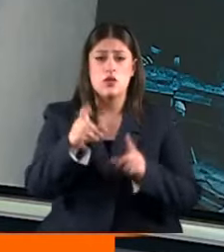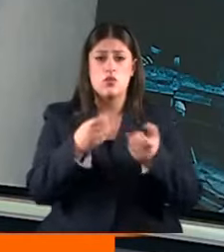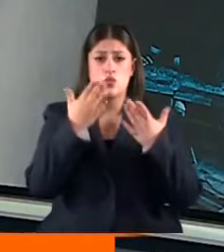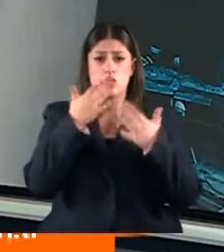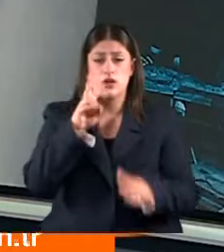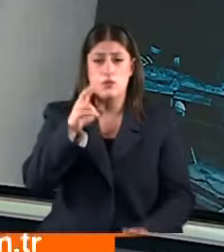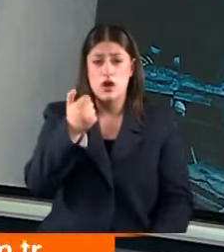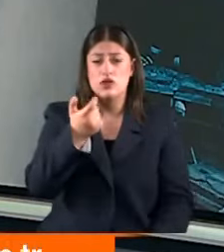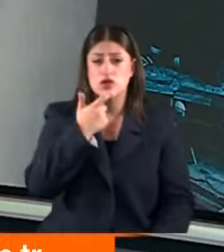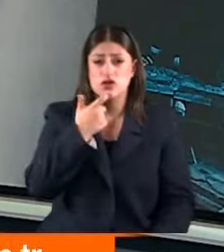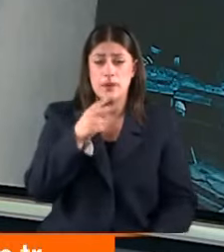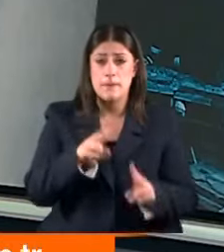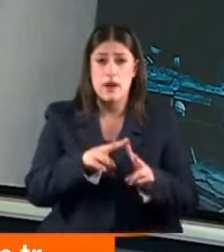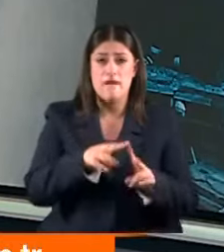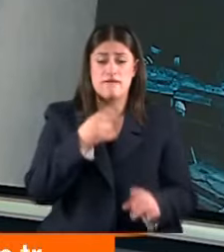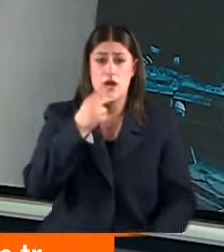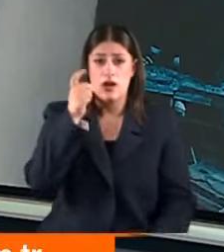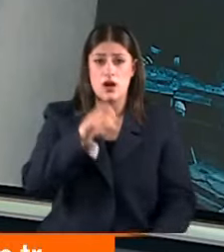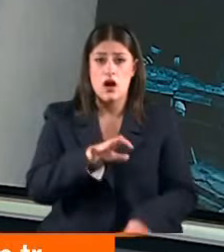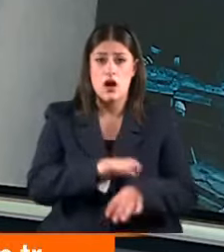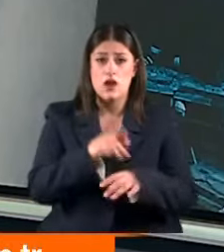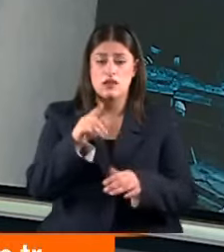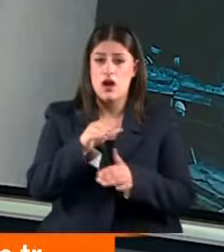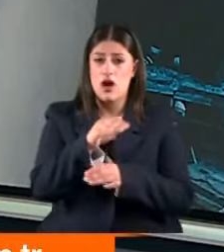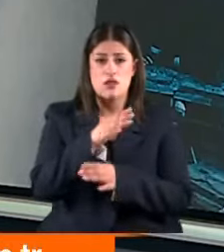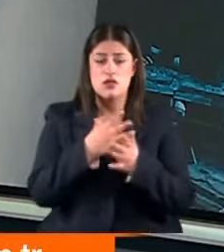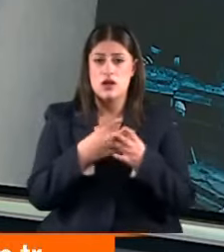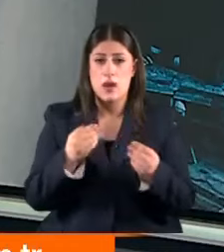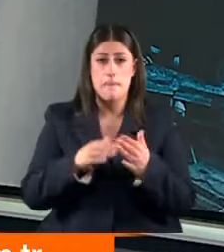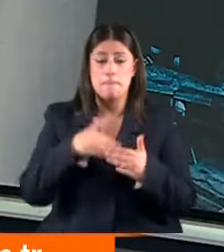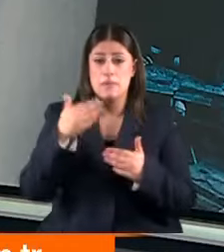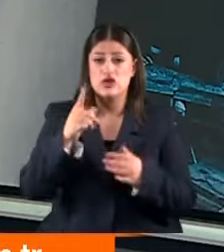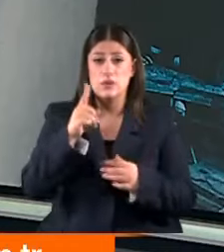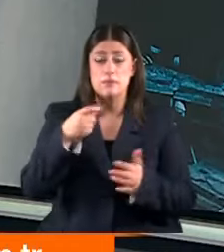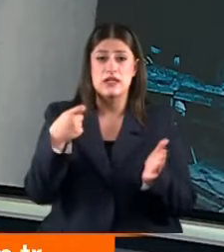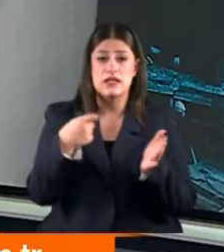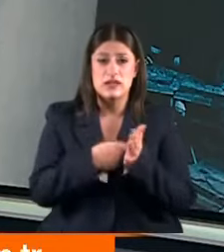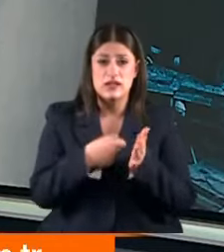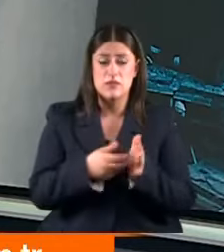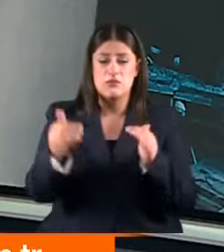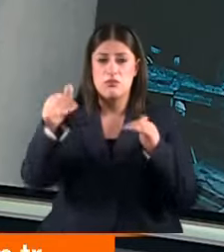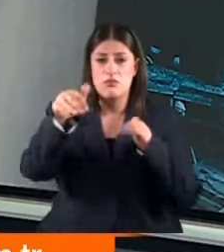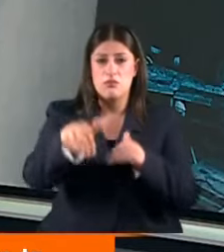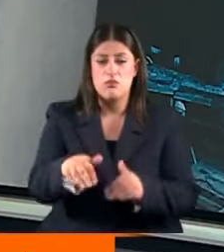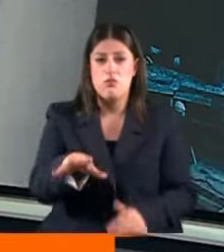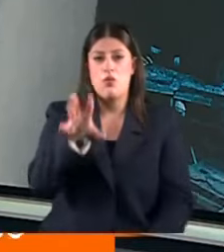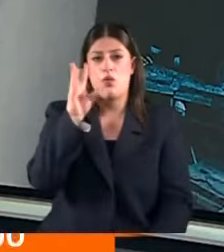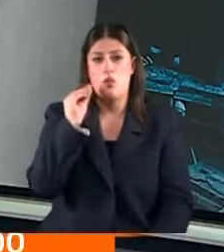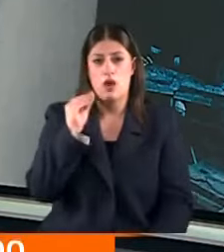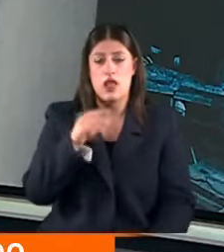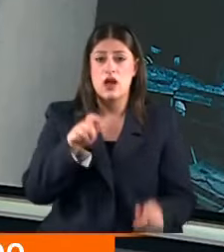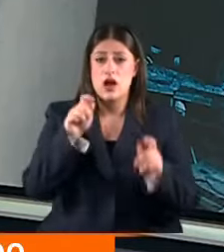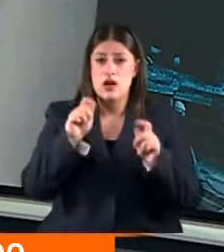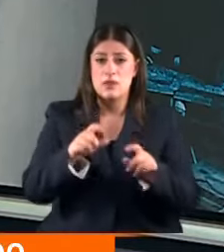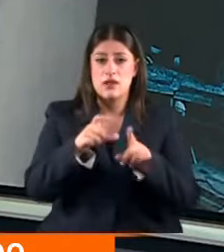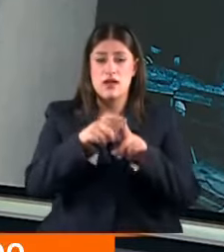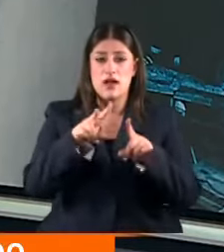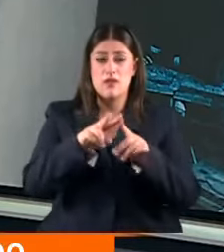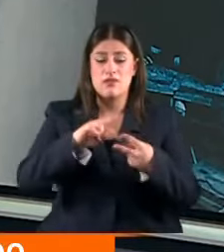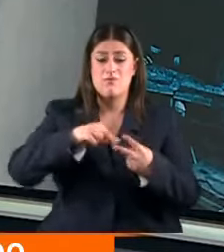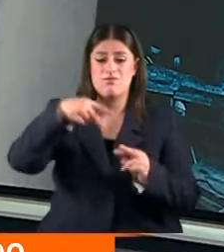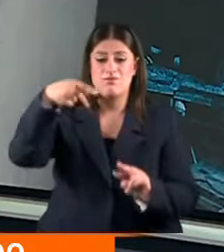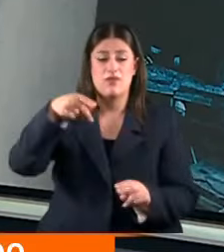bulunamamıştı. 26 yaşındaki Merve Ateş'in hastanede hayatını kaybettiği ve başka bir isimle defnedildiği ortaya çıktı. Yapılan DNA